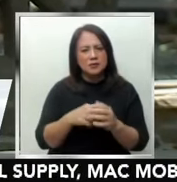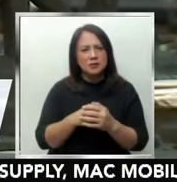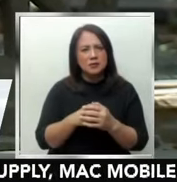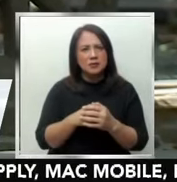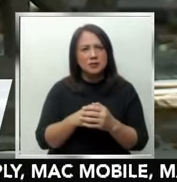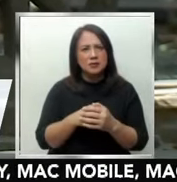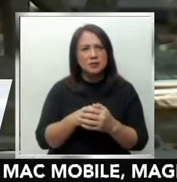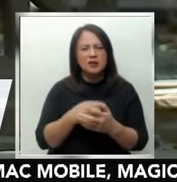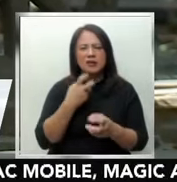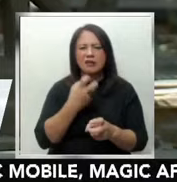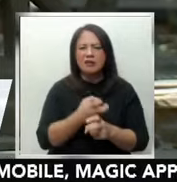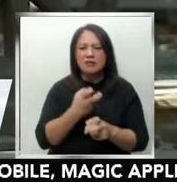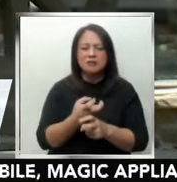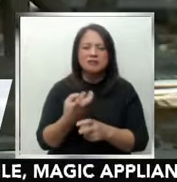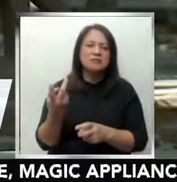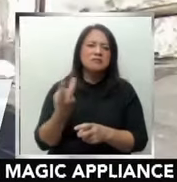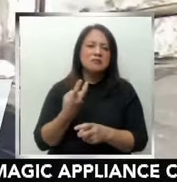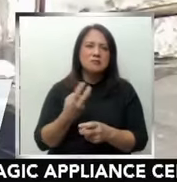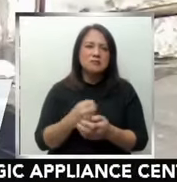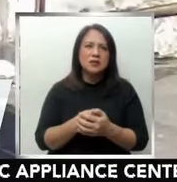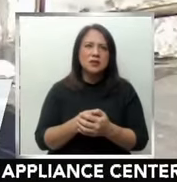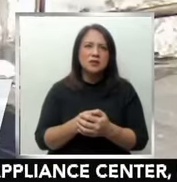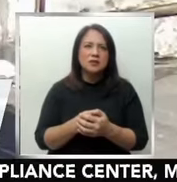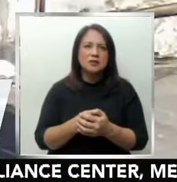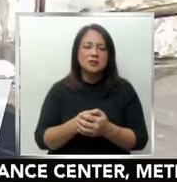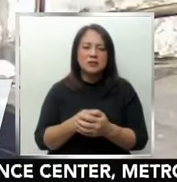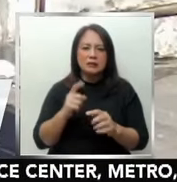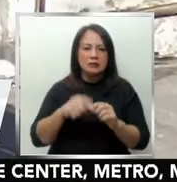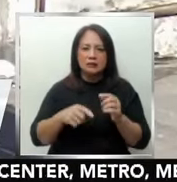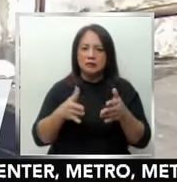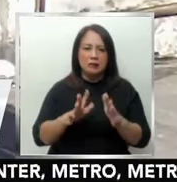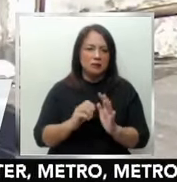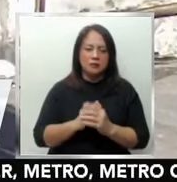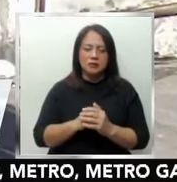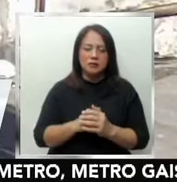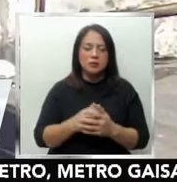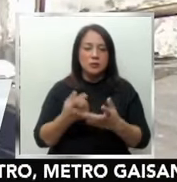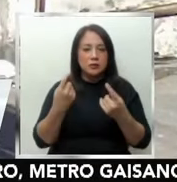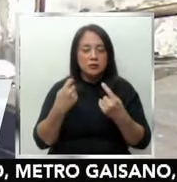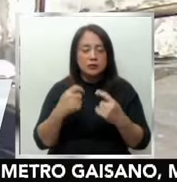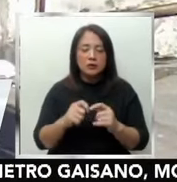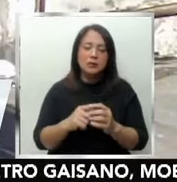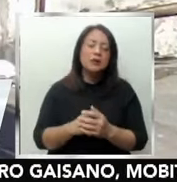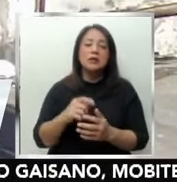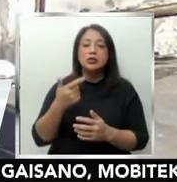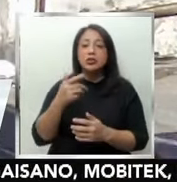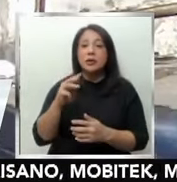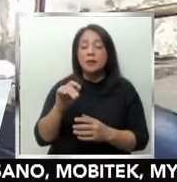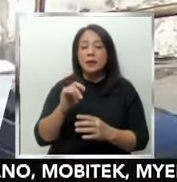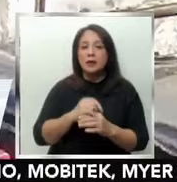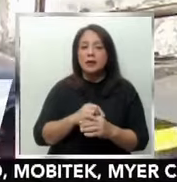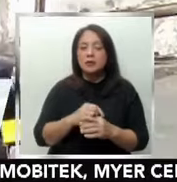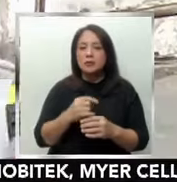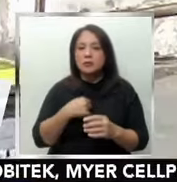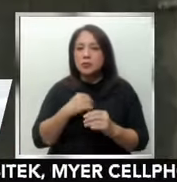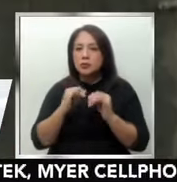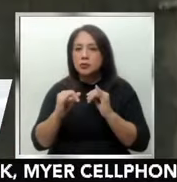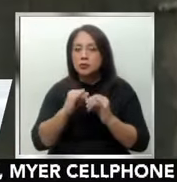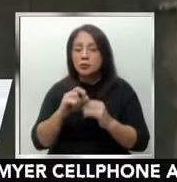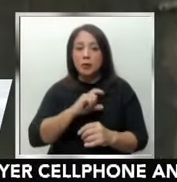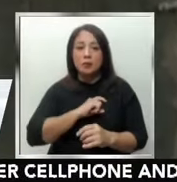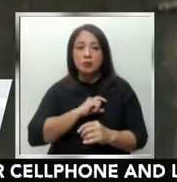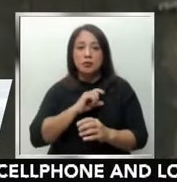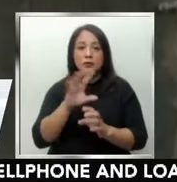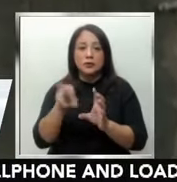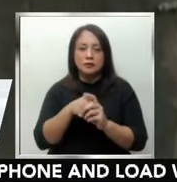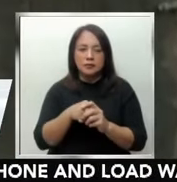po kami Hindi po pwedeng Gan patulo na sinisikap ng GMA integrated news makunan ng panig ang mga pulis na sangkot para